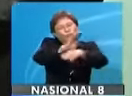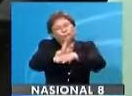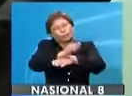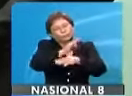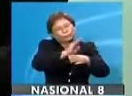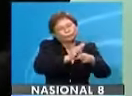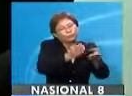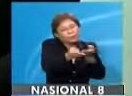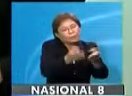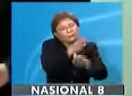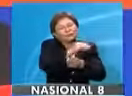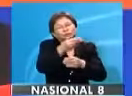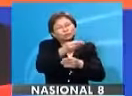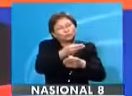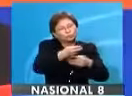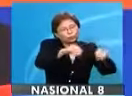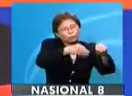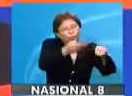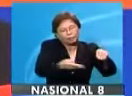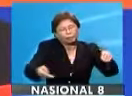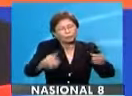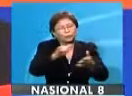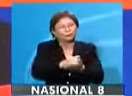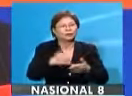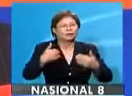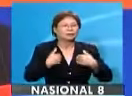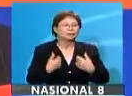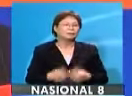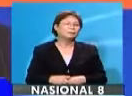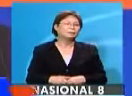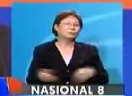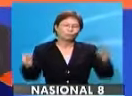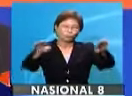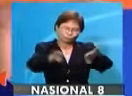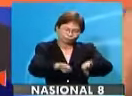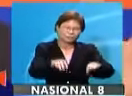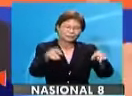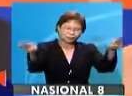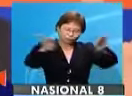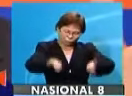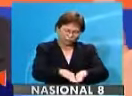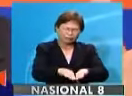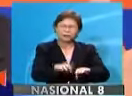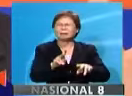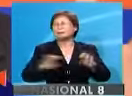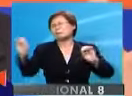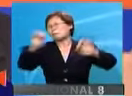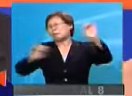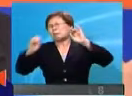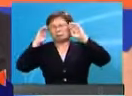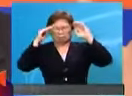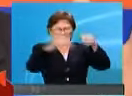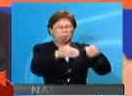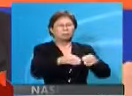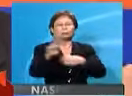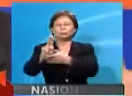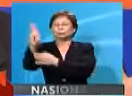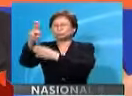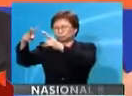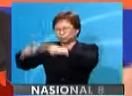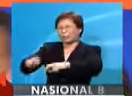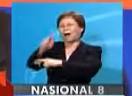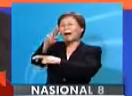peridmatan mereka there No add uners doing job in research